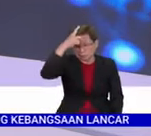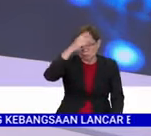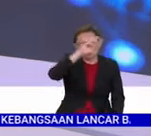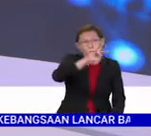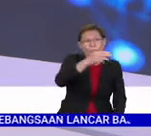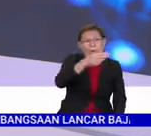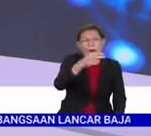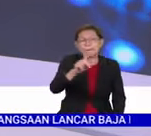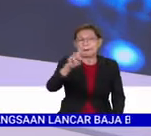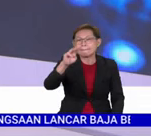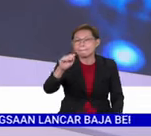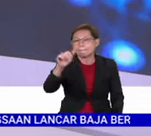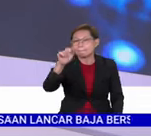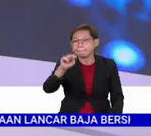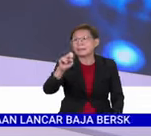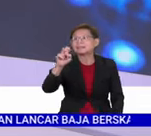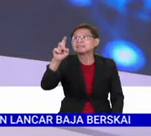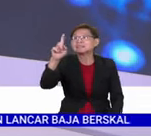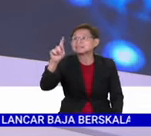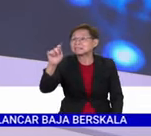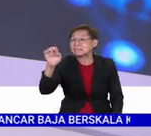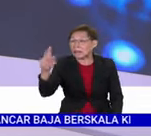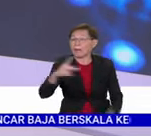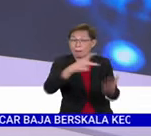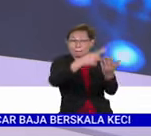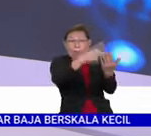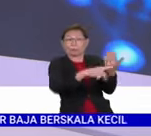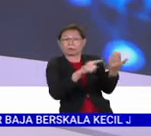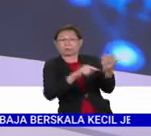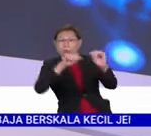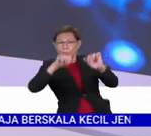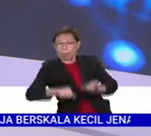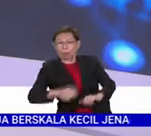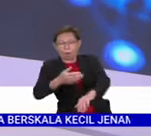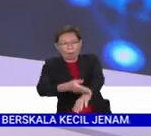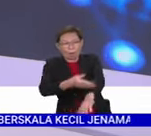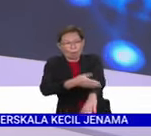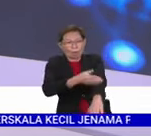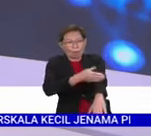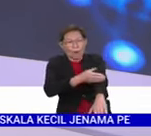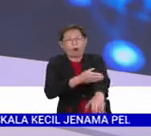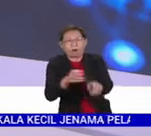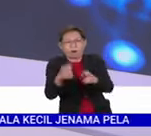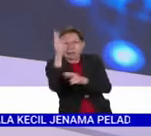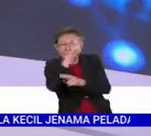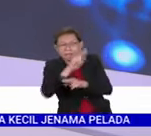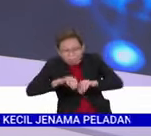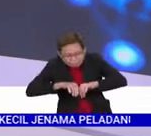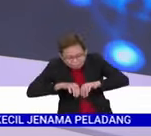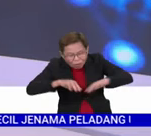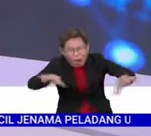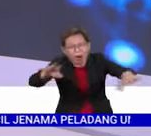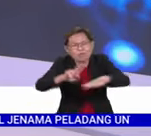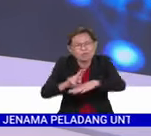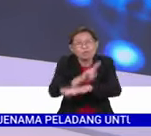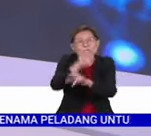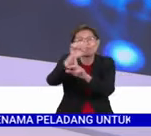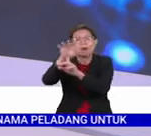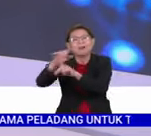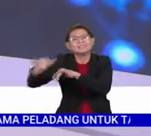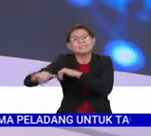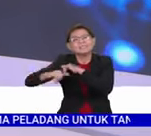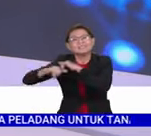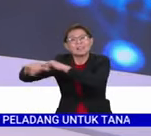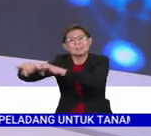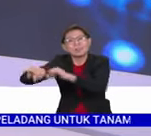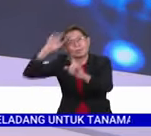Muhammad Mentek, inisiatif itu sekaligus dapat meningkatkan usaha kerajaan menyebar luas penggunaan internet selaras